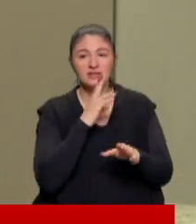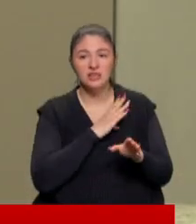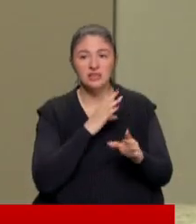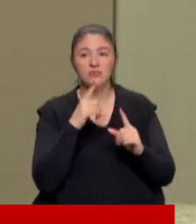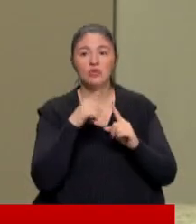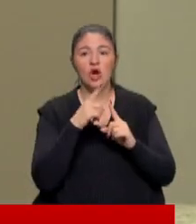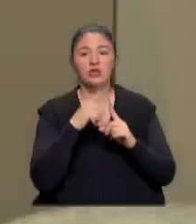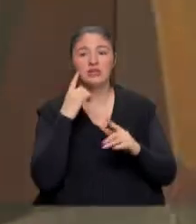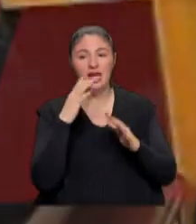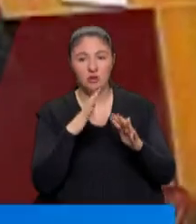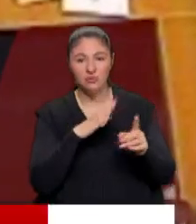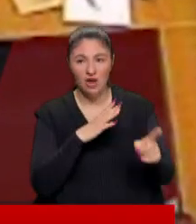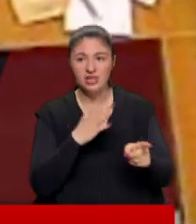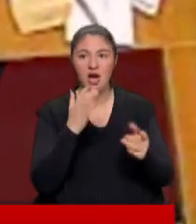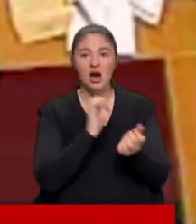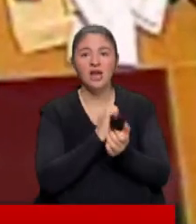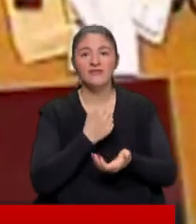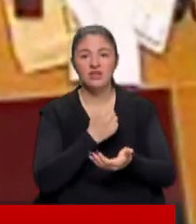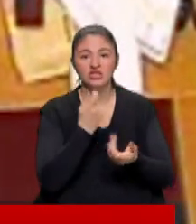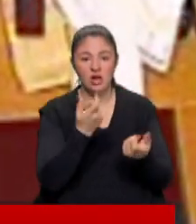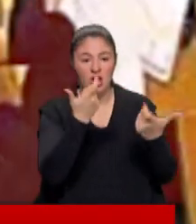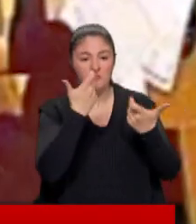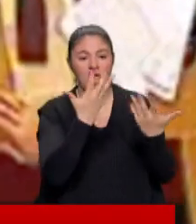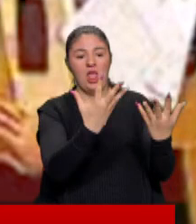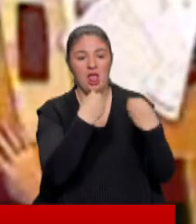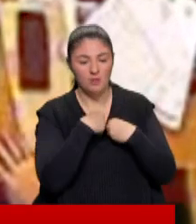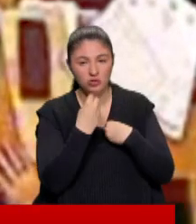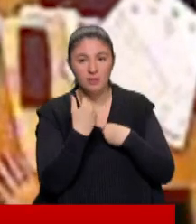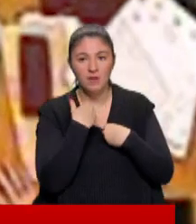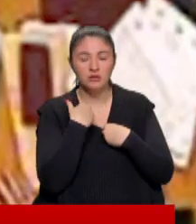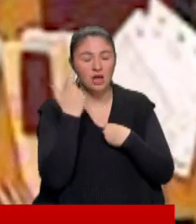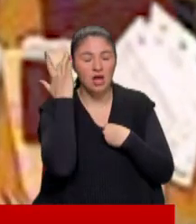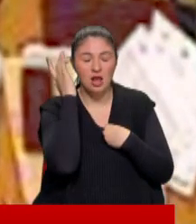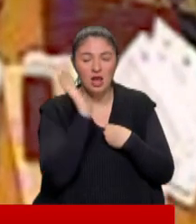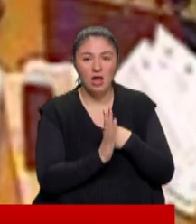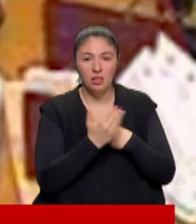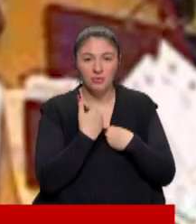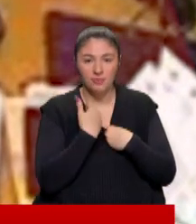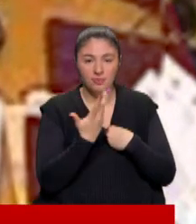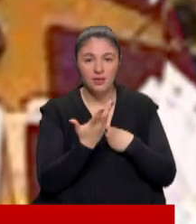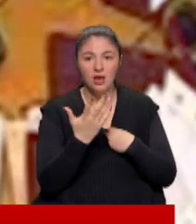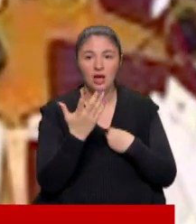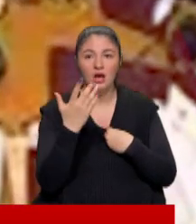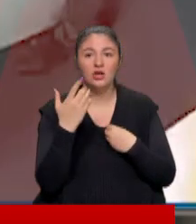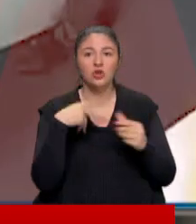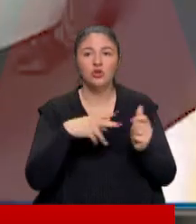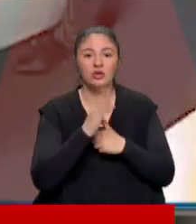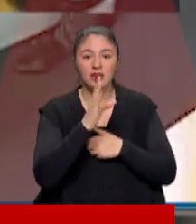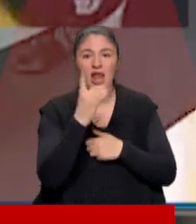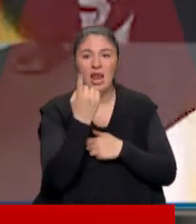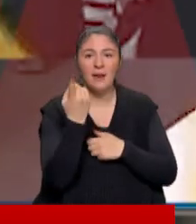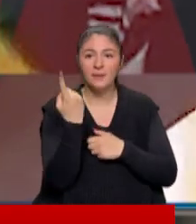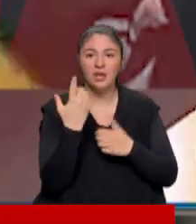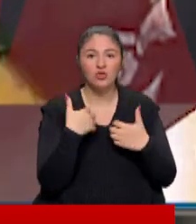kızım Turner sendromu. Ailenin finans işleri benim üstüme kalınca ben de sudan çıkmış balığa döndüm. Ben yoldan geçen